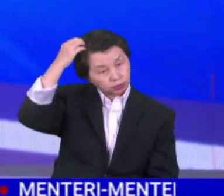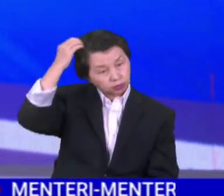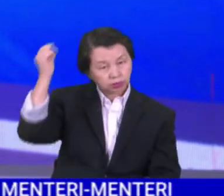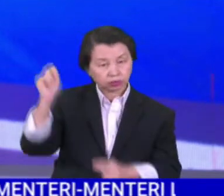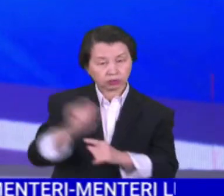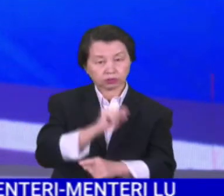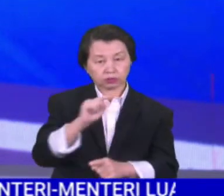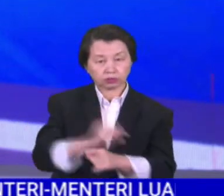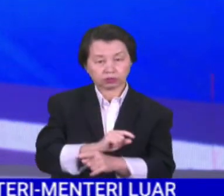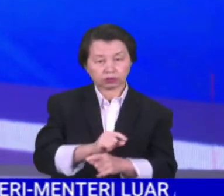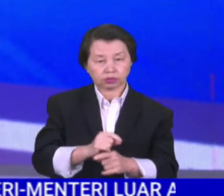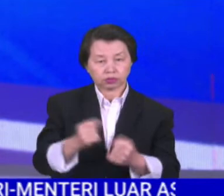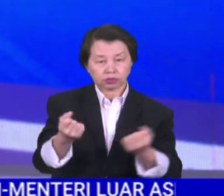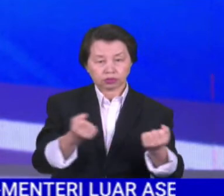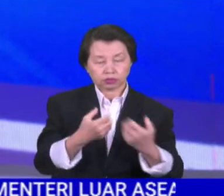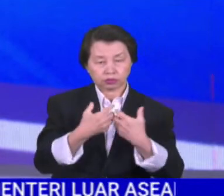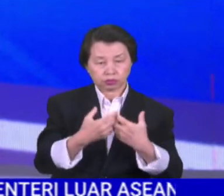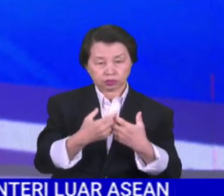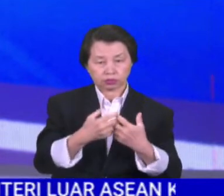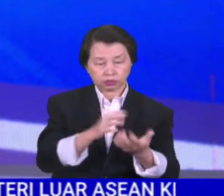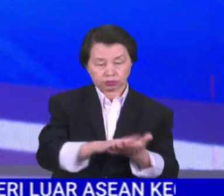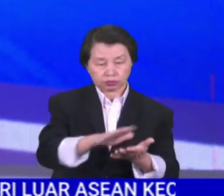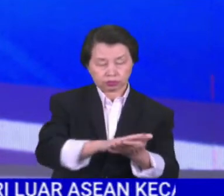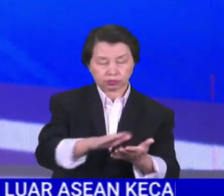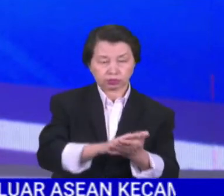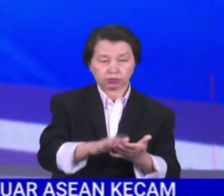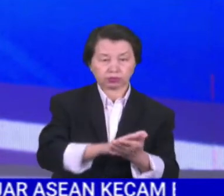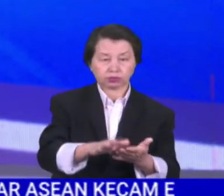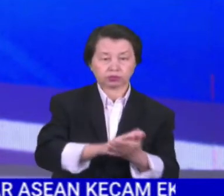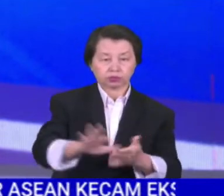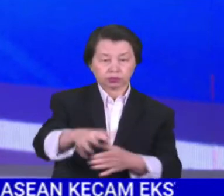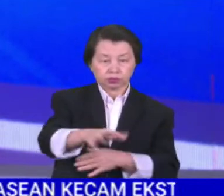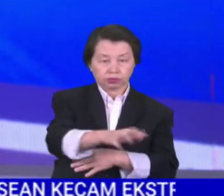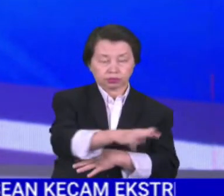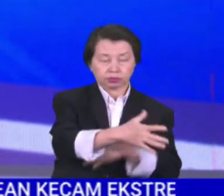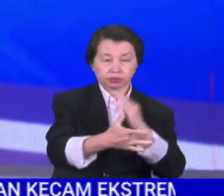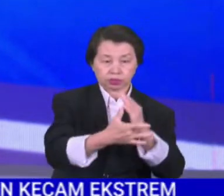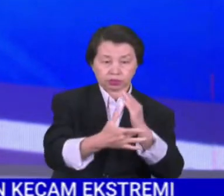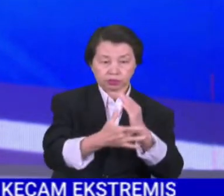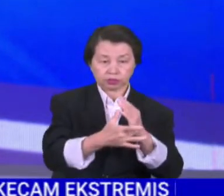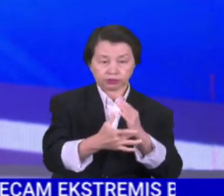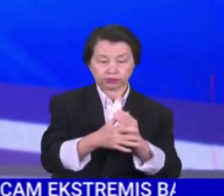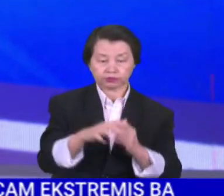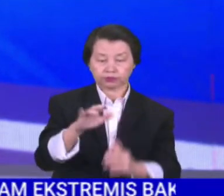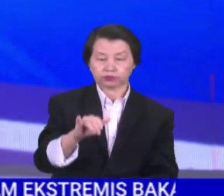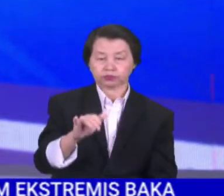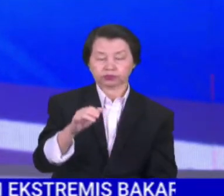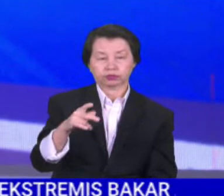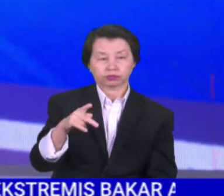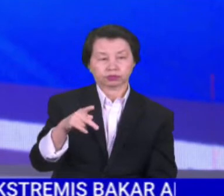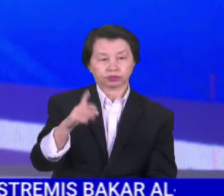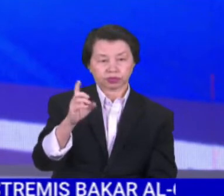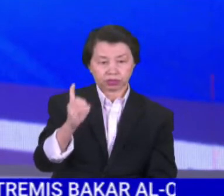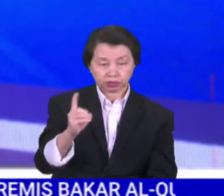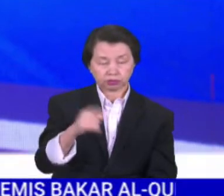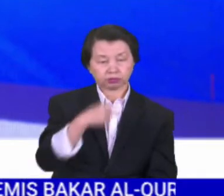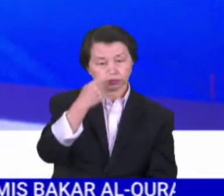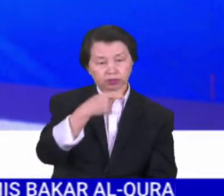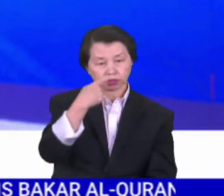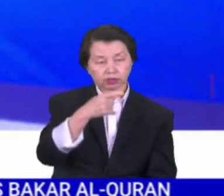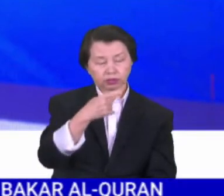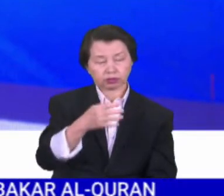menggunakan jentera pembersihan pantai berteknologi terkini. Yang dipertuanya Dato' Amirul Azizan Abdul Rahim